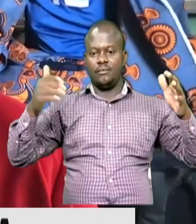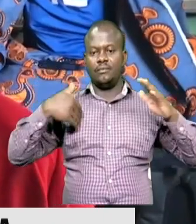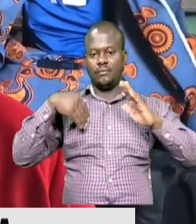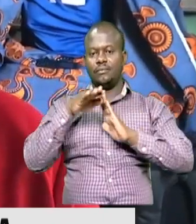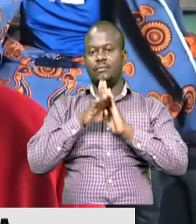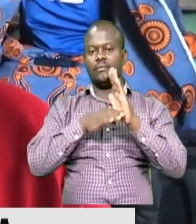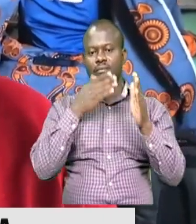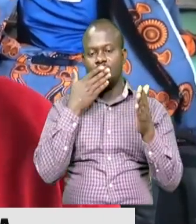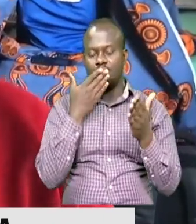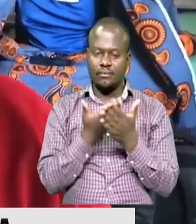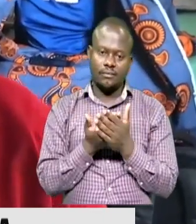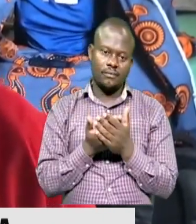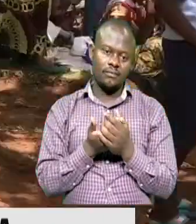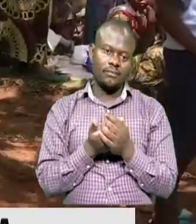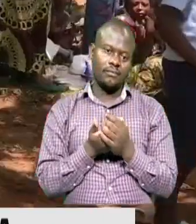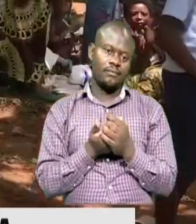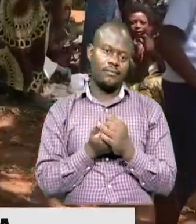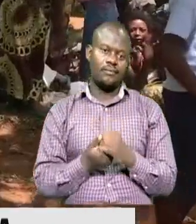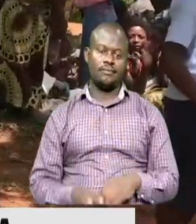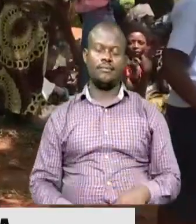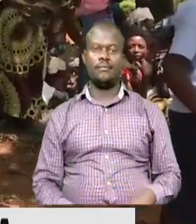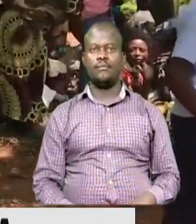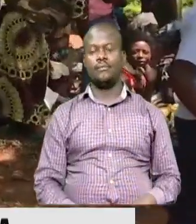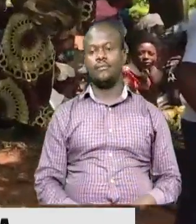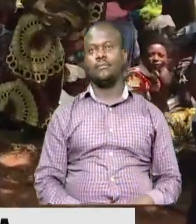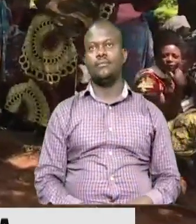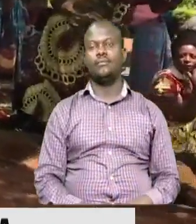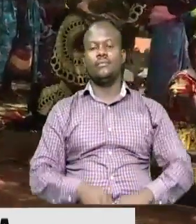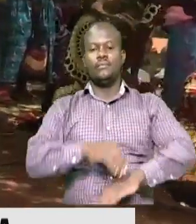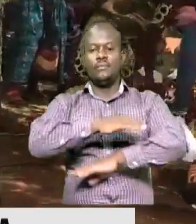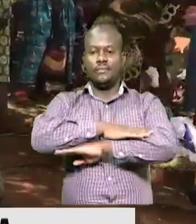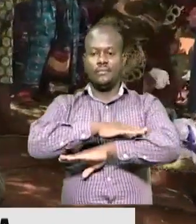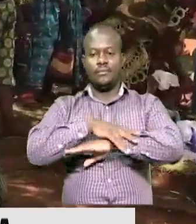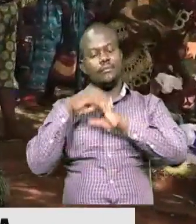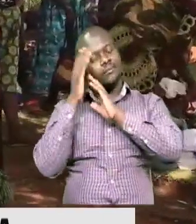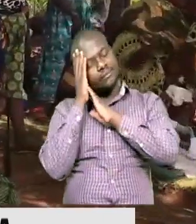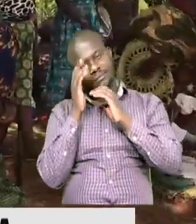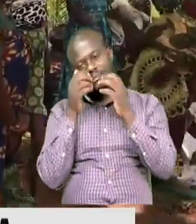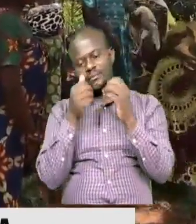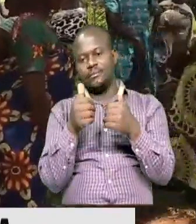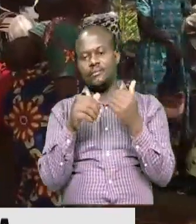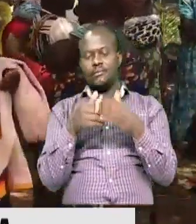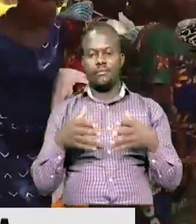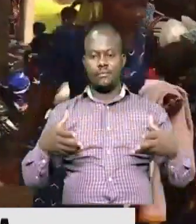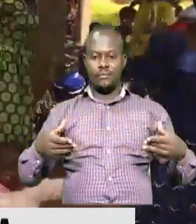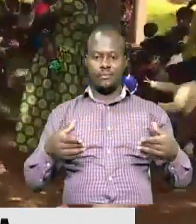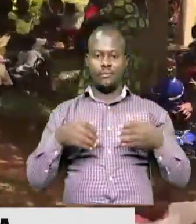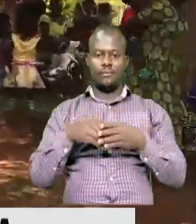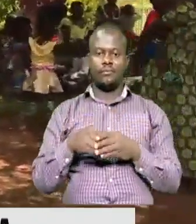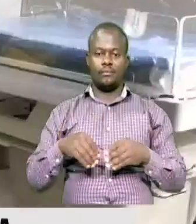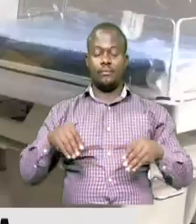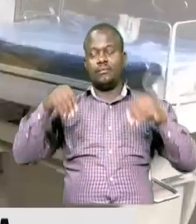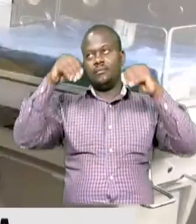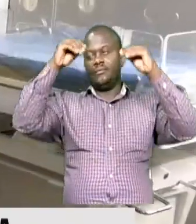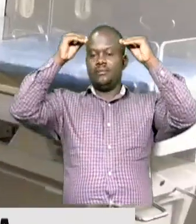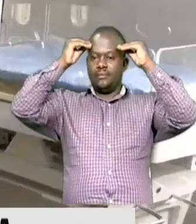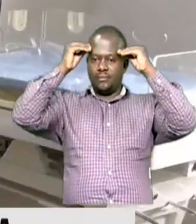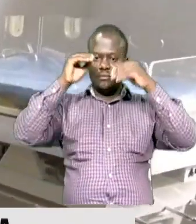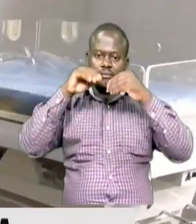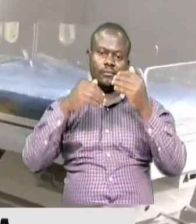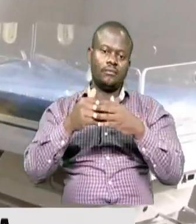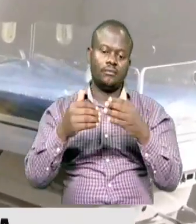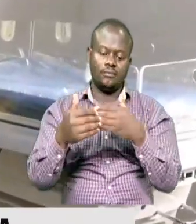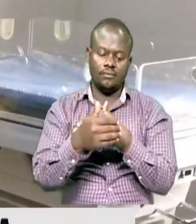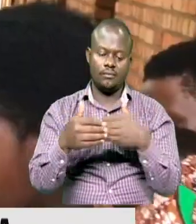nziza irujijeho, bitanda bimeze neza, matura zimeze neza, amashuka dore yaracuyutse,